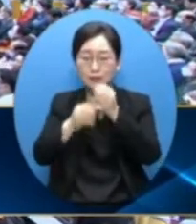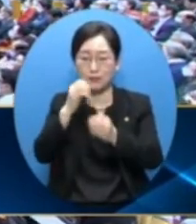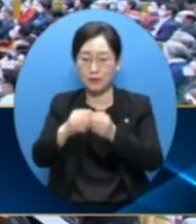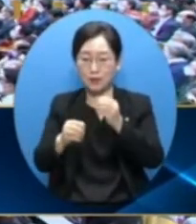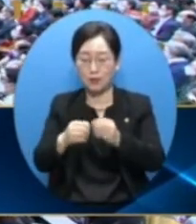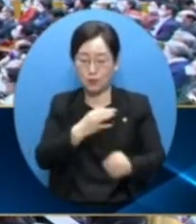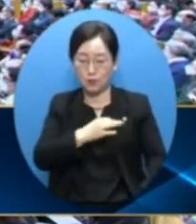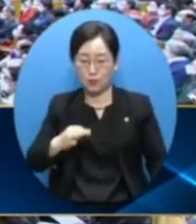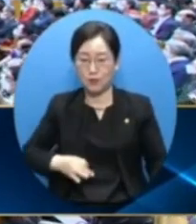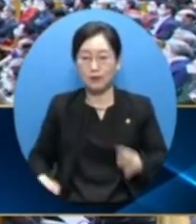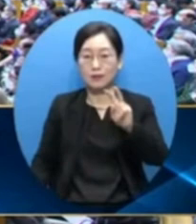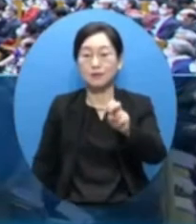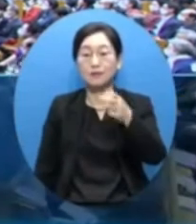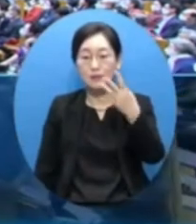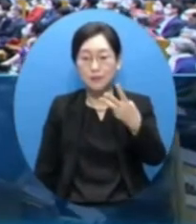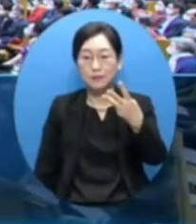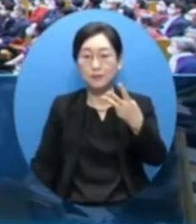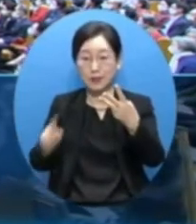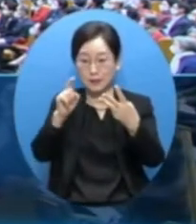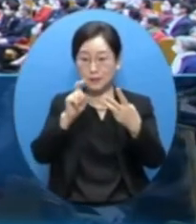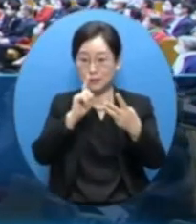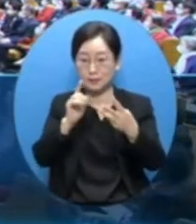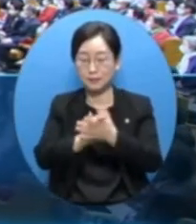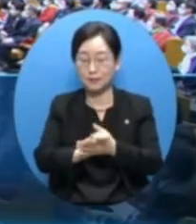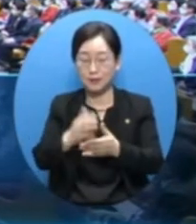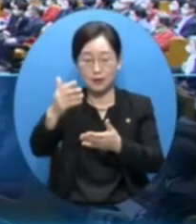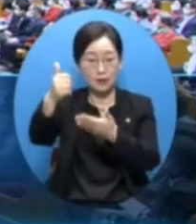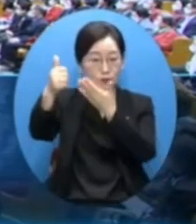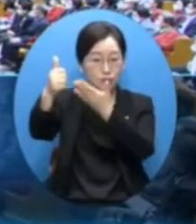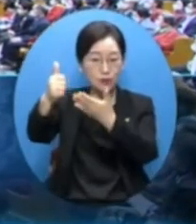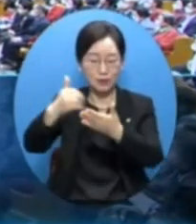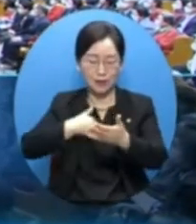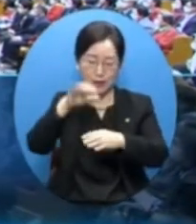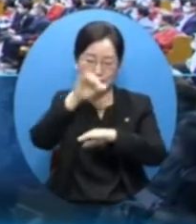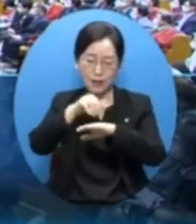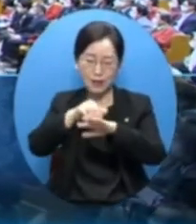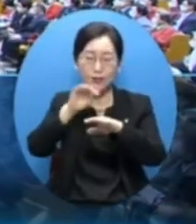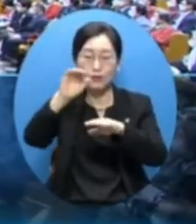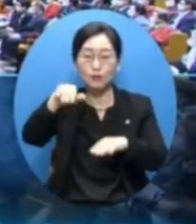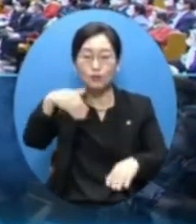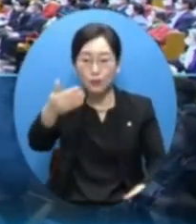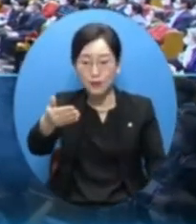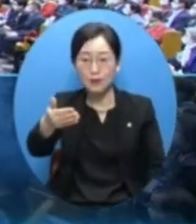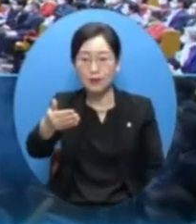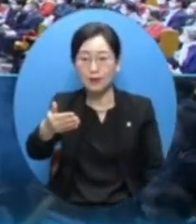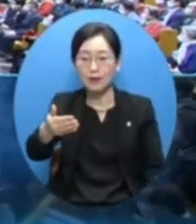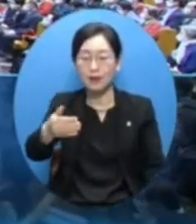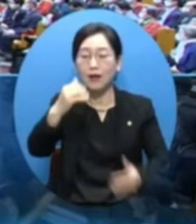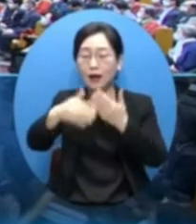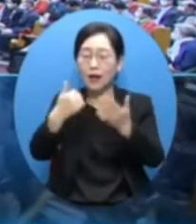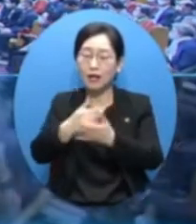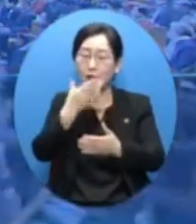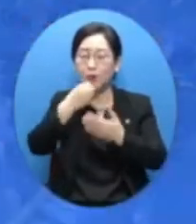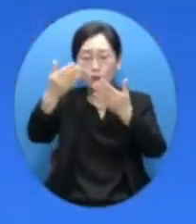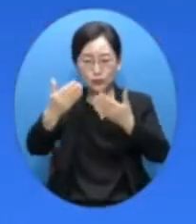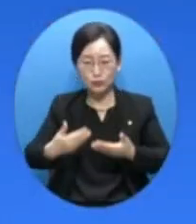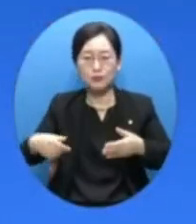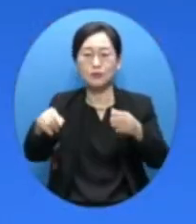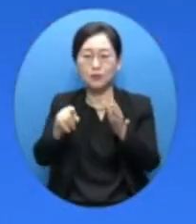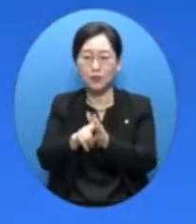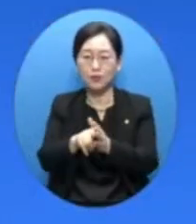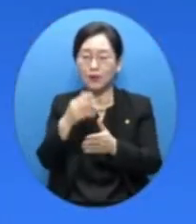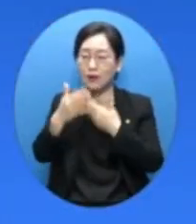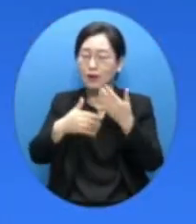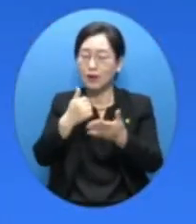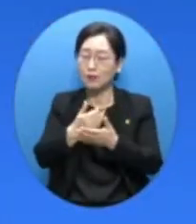욥기 3장 10절은 이렇게 이어집니다. 그가 나를 단련하신 후에는 하나님께서 나를 복주시려고 하나님의